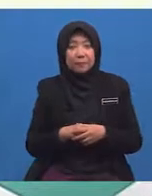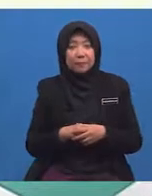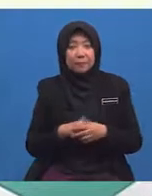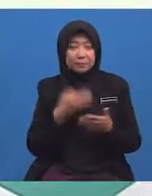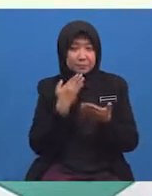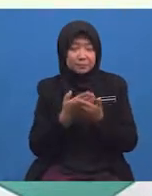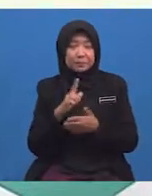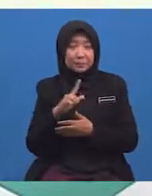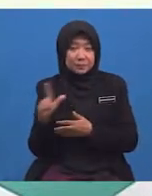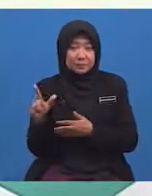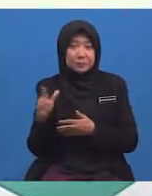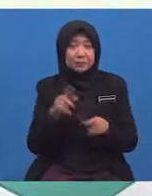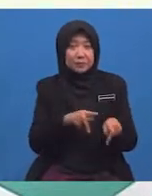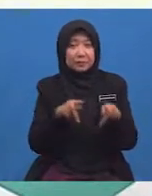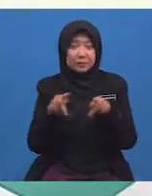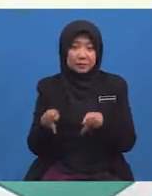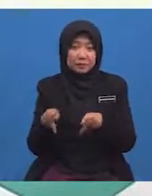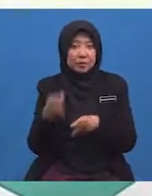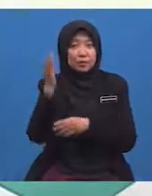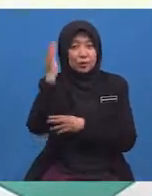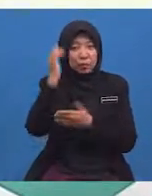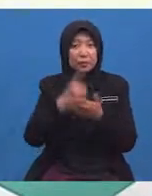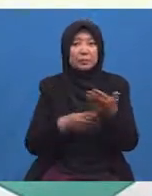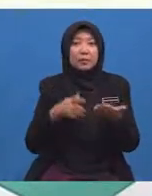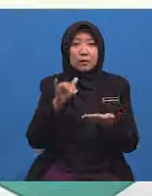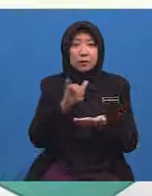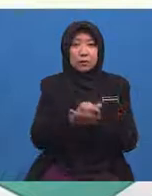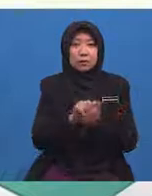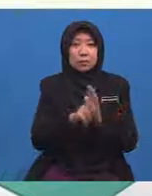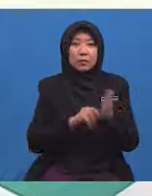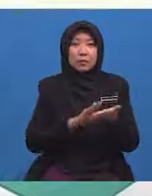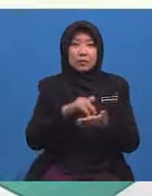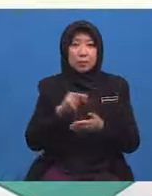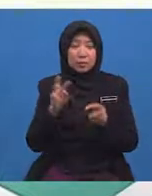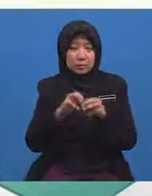Baiklah, anak-anak pelajar, tahu tak apa itu pembangunan masyarakat?